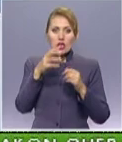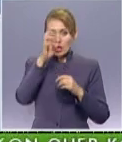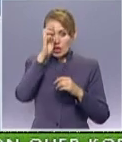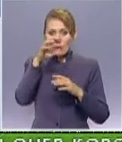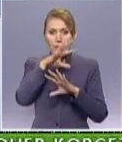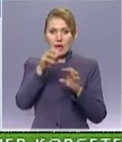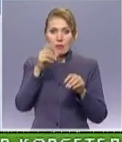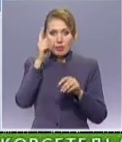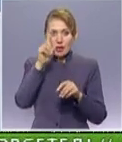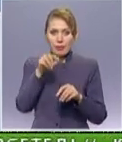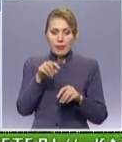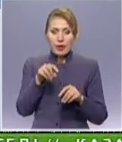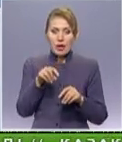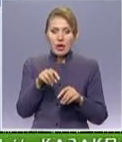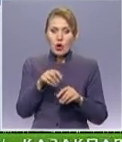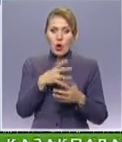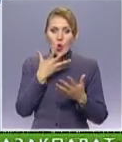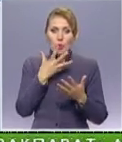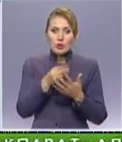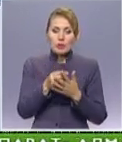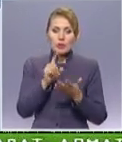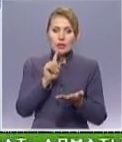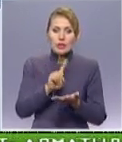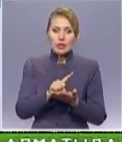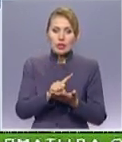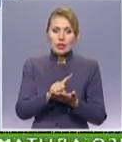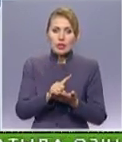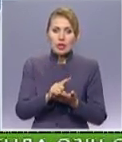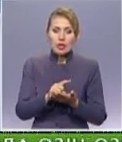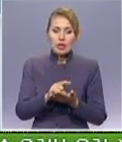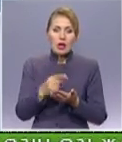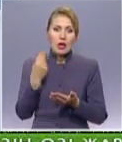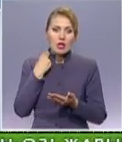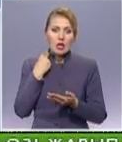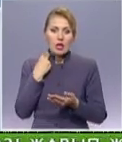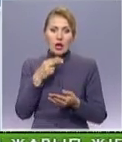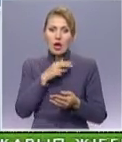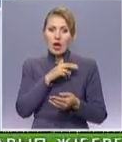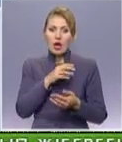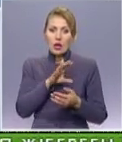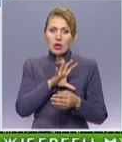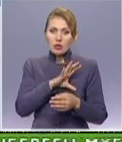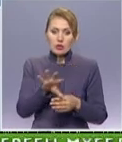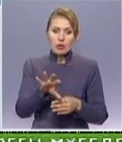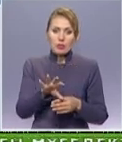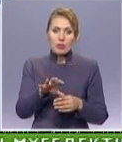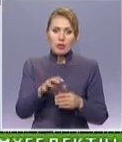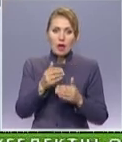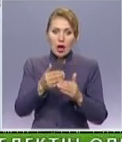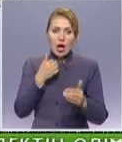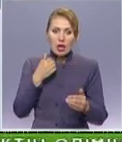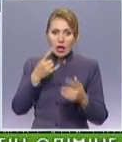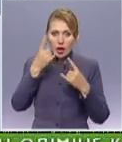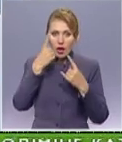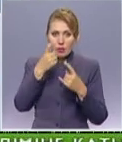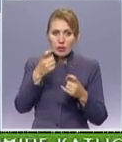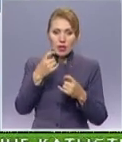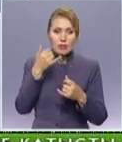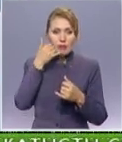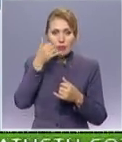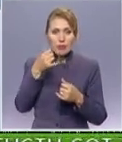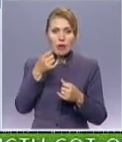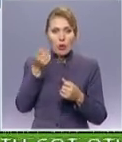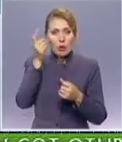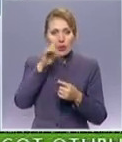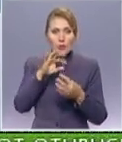біліп, мына өздерінің міндеттеріне салықтан қарыз болмау үшін алдын ала бізге хабарласып, біліп, бізден анықтама